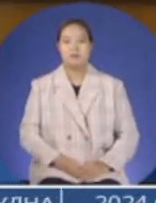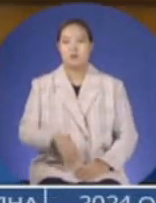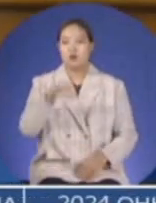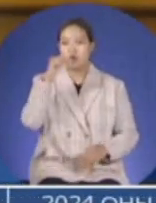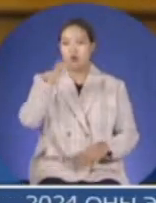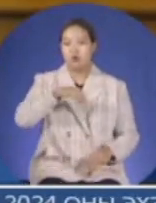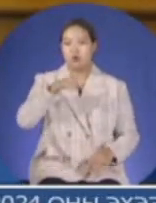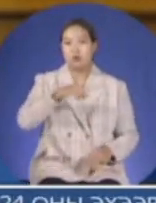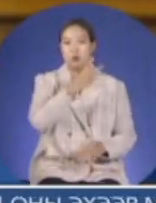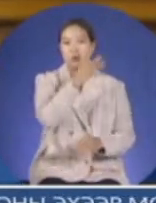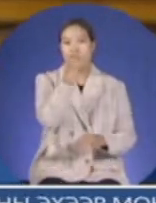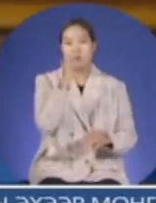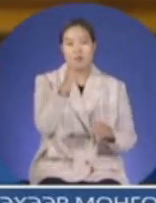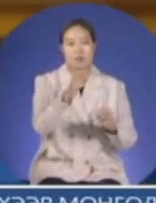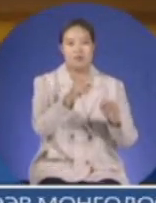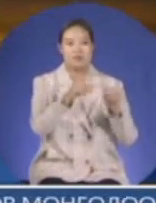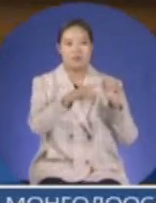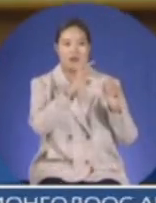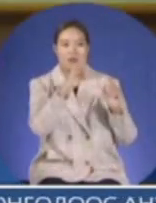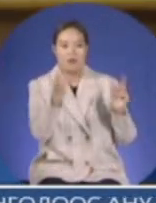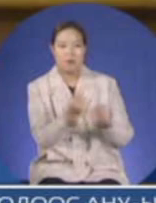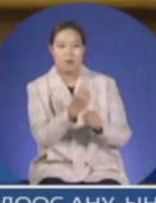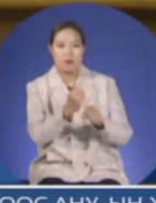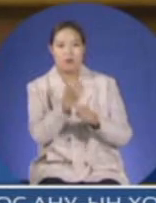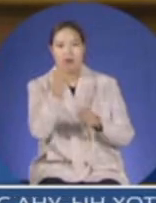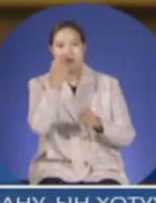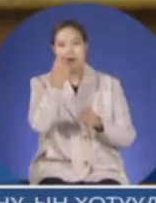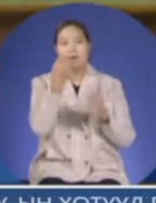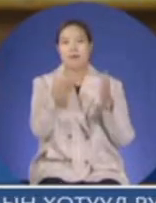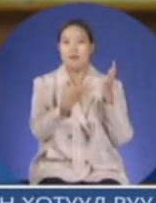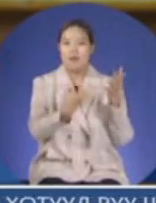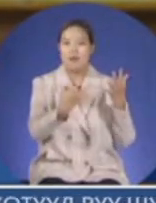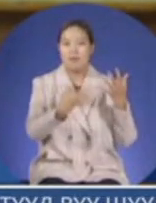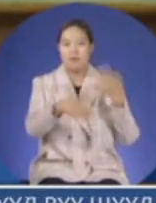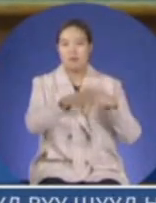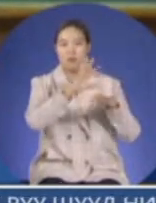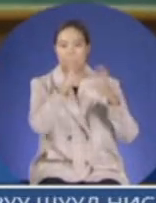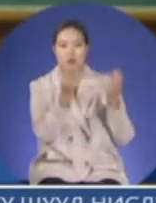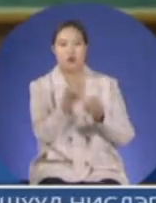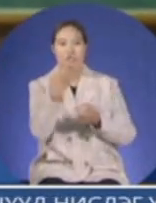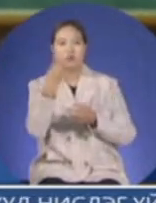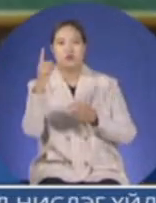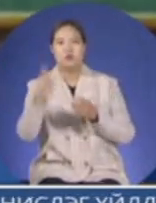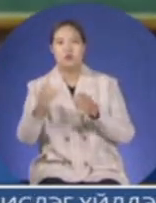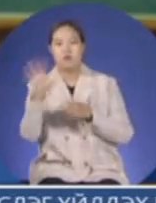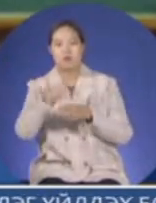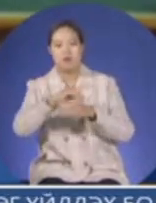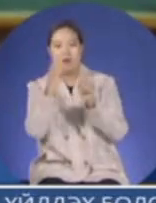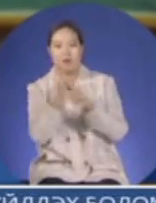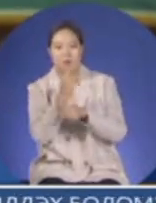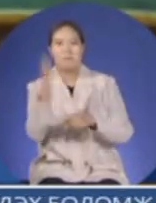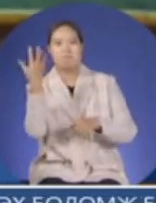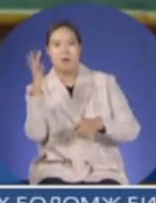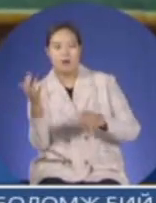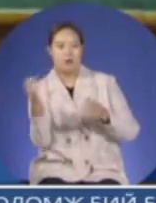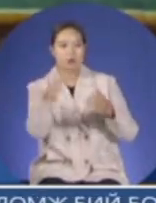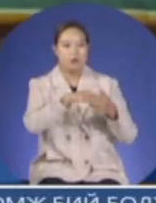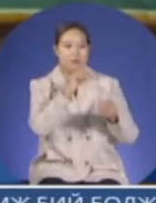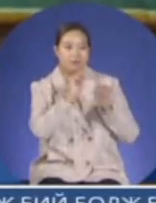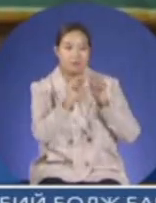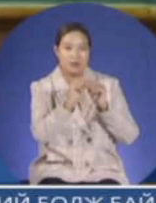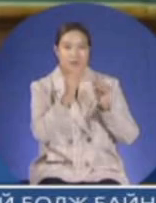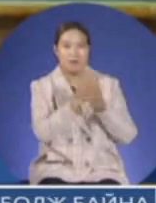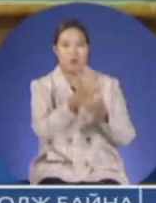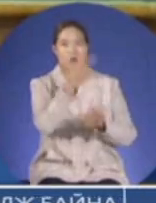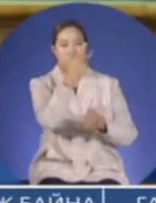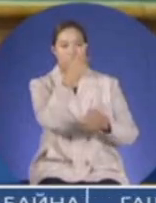Өнөөдрийн байдлаар нүүрсний хэрэгтэй холбоотой 8 хэрэгт 41 хүнийг холбогдуулж, эрүүгийн хэрэгт яллагдагчаар татсан байна. Үүнээс 3 хэрэгт холбогдсон 30